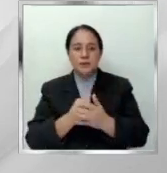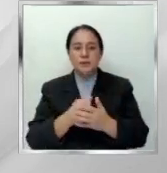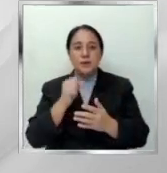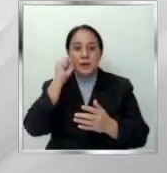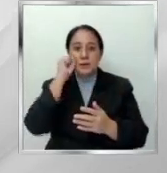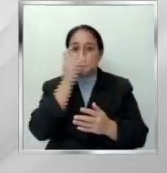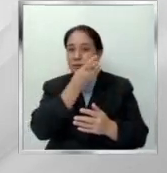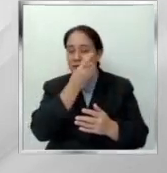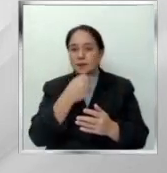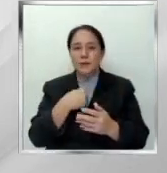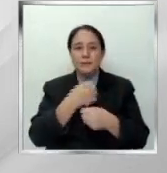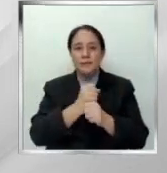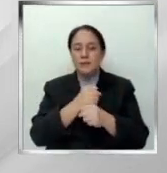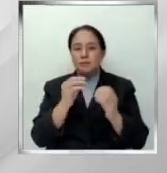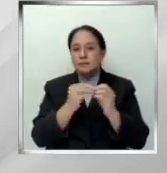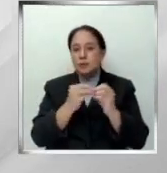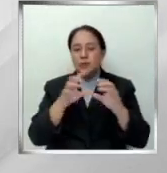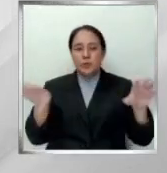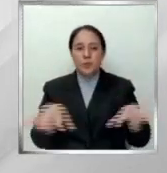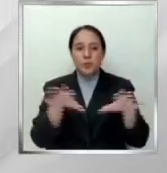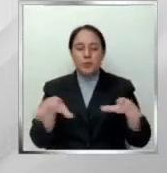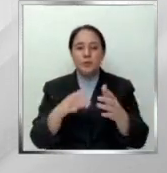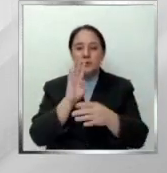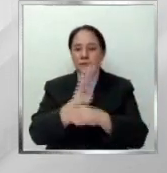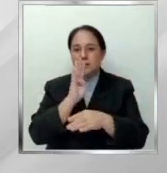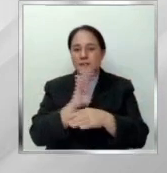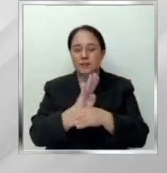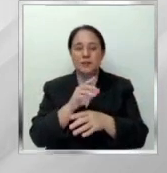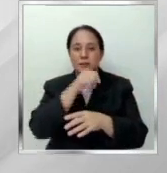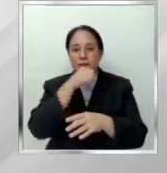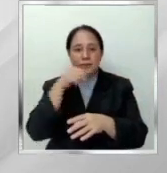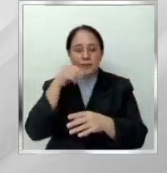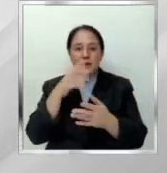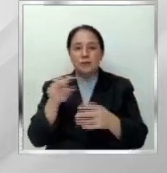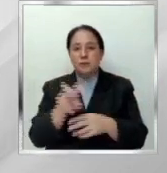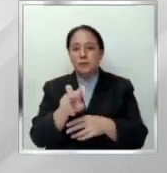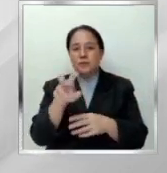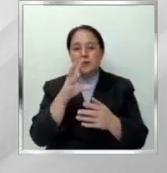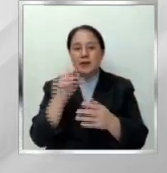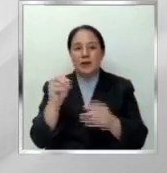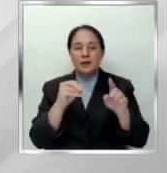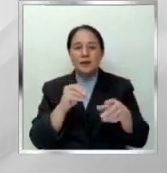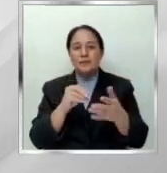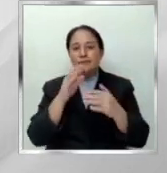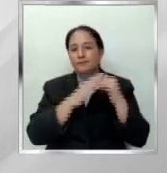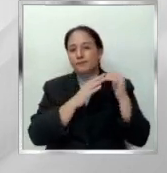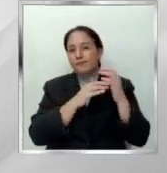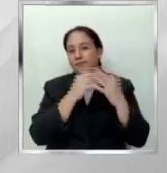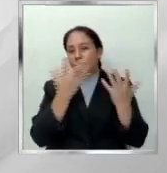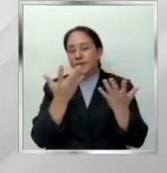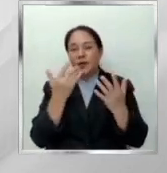ang paglikha ng mas maraming trabaho sa pagnenegosyo, agrikultura, turismo at imprasaktura. Magagawaan niya ito